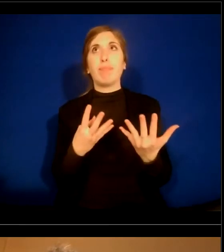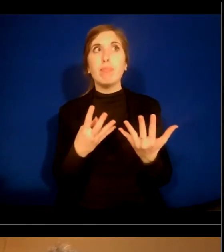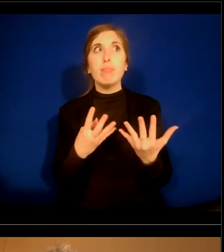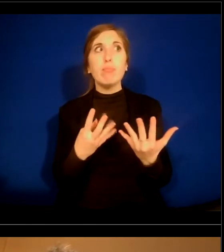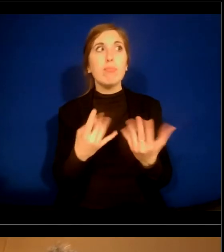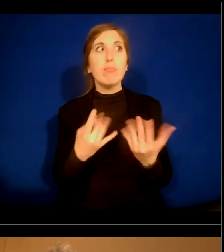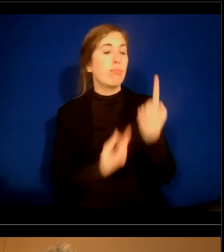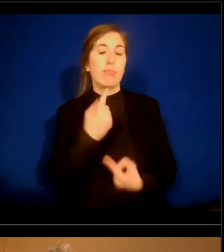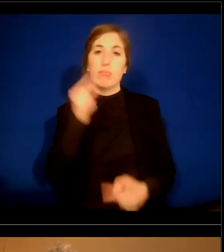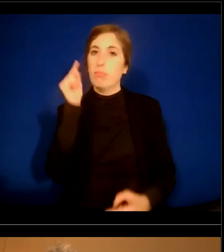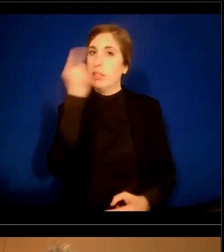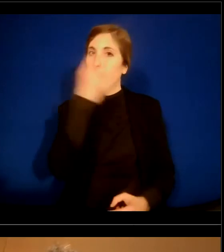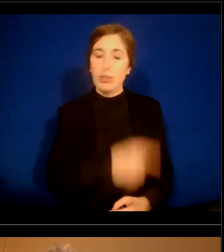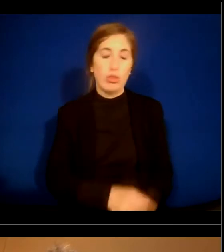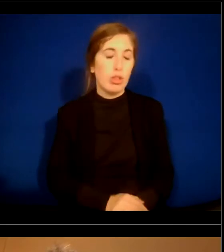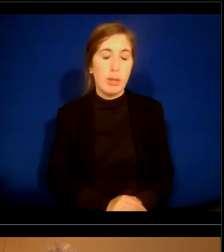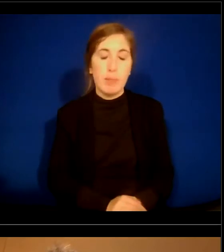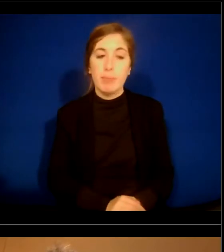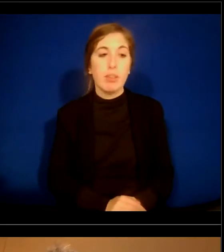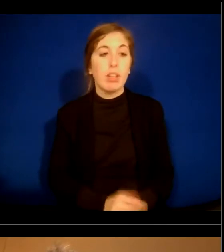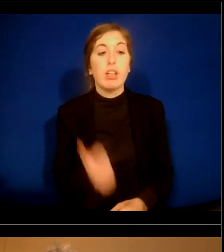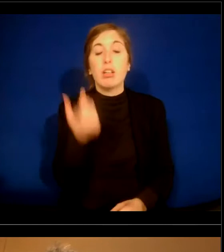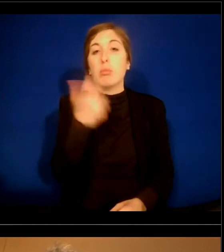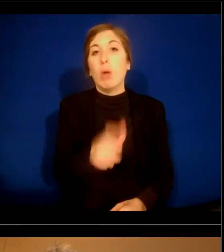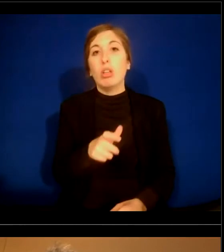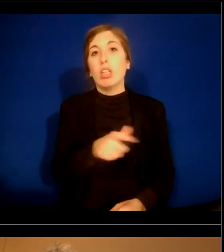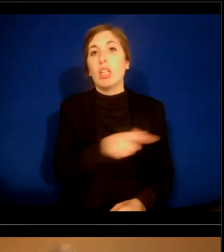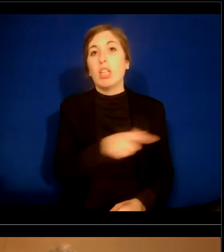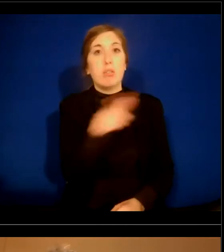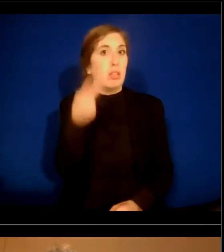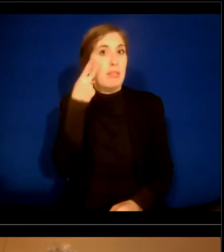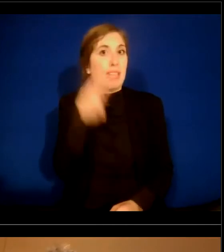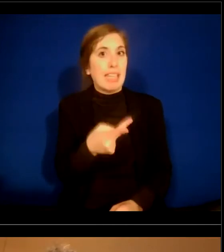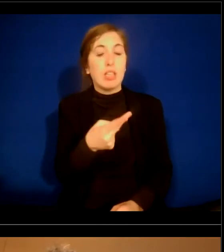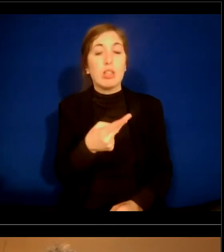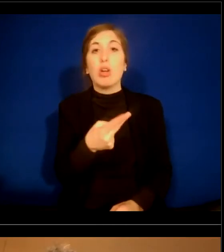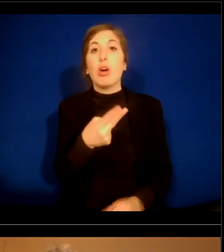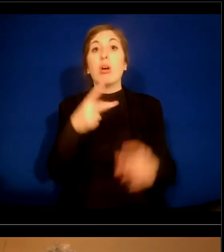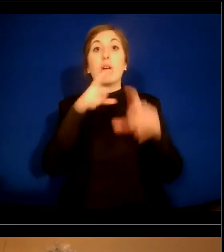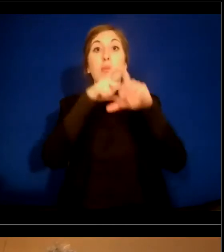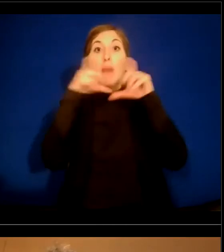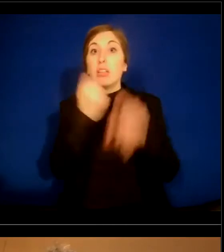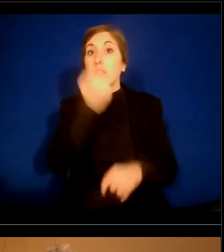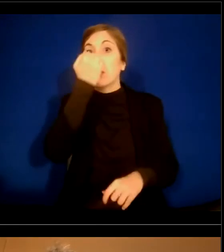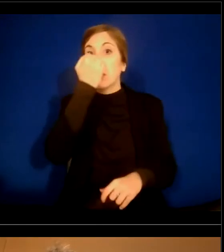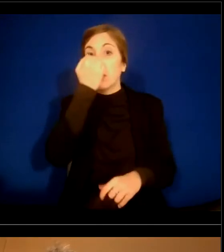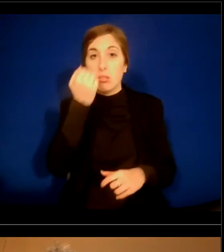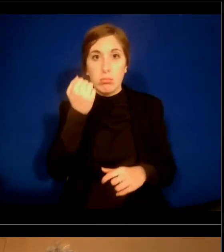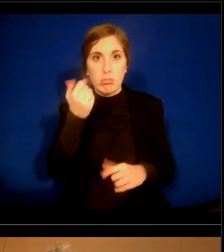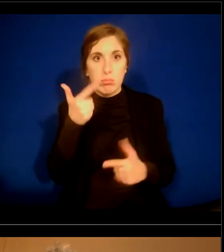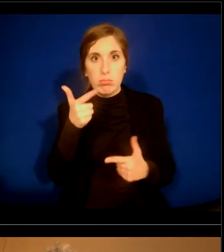difficile, perché come avete visto, le mascherine quasi nulle.